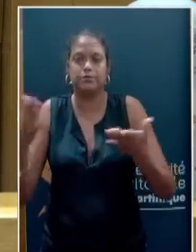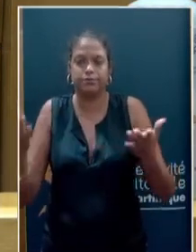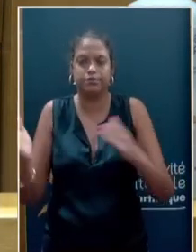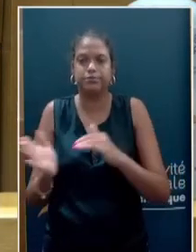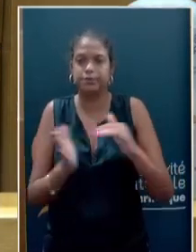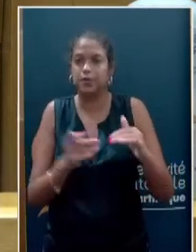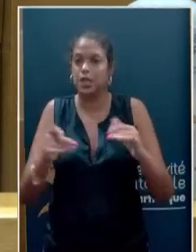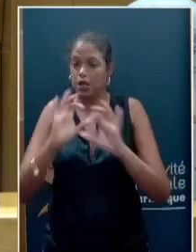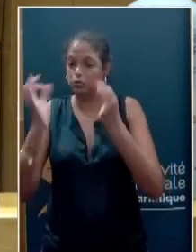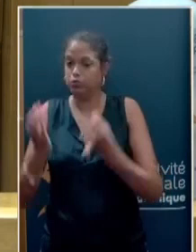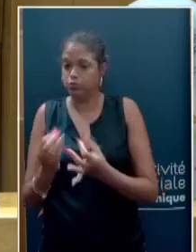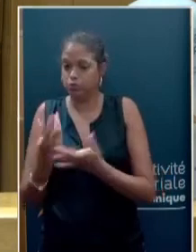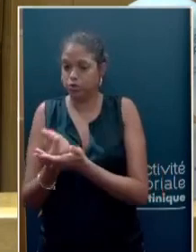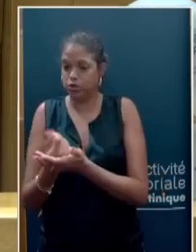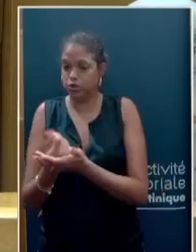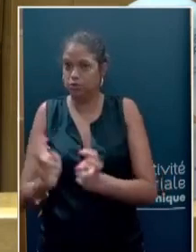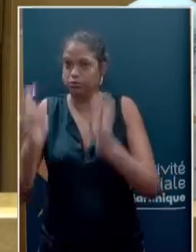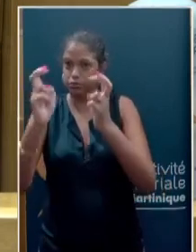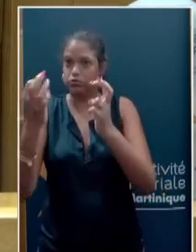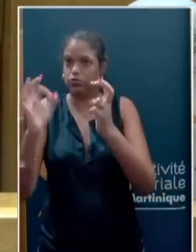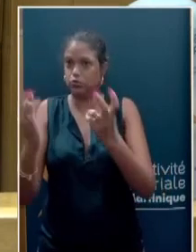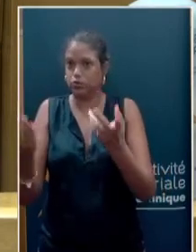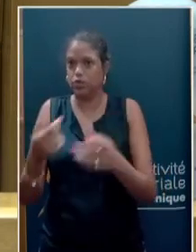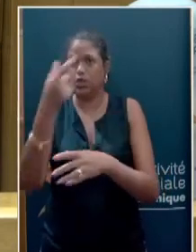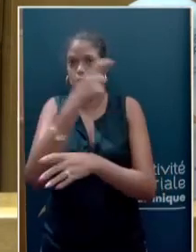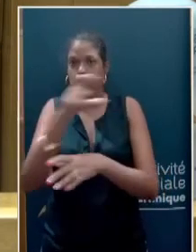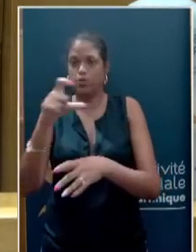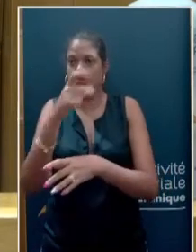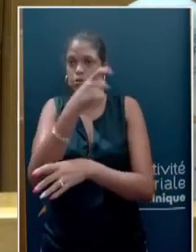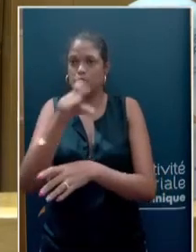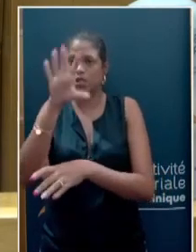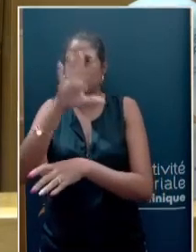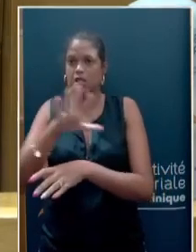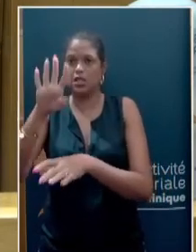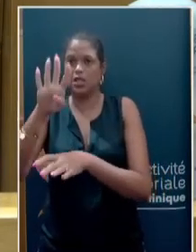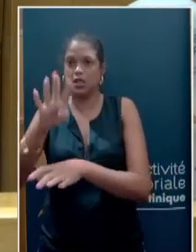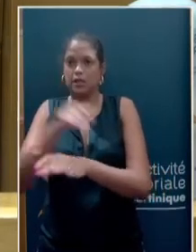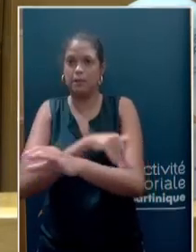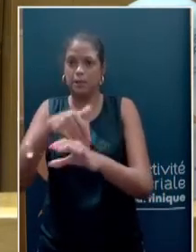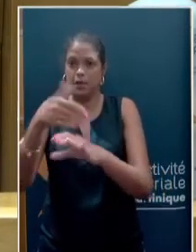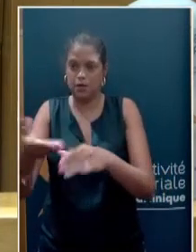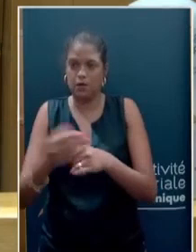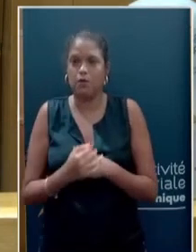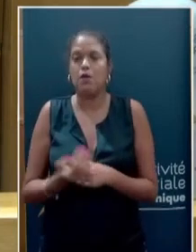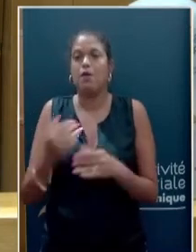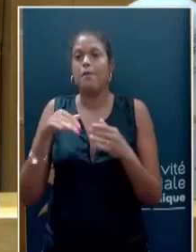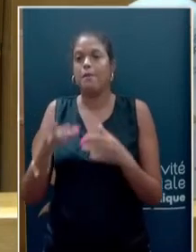hausse considérable. Le chiffre a été donné, 254 millions. Mais l'essentiel